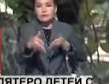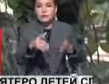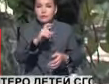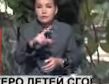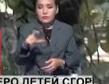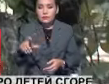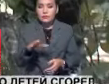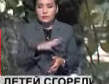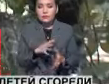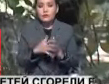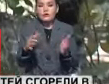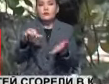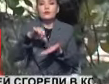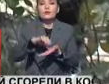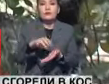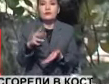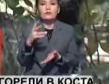больше